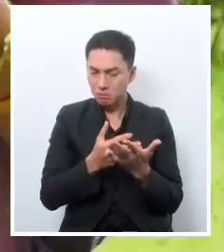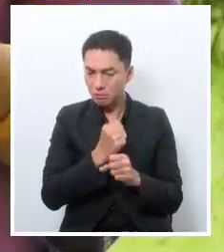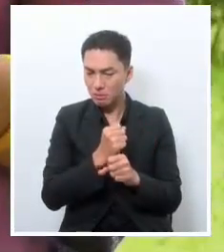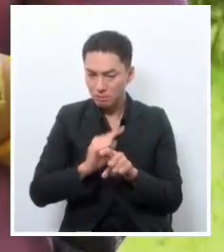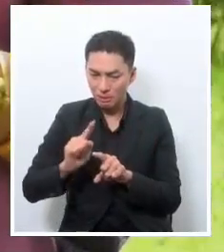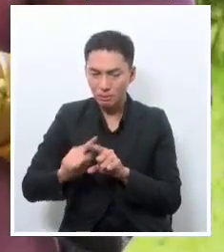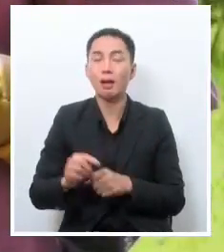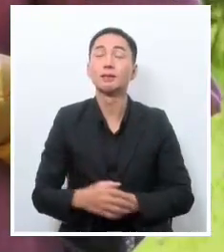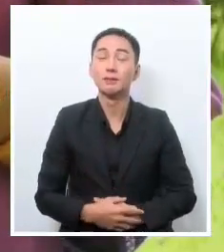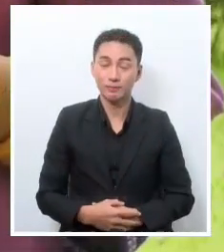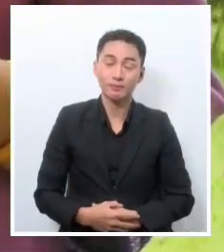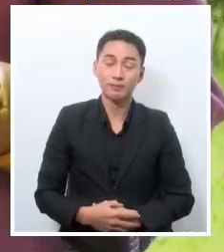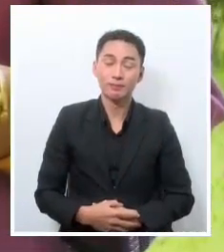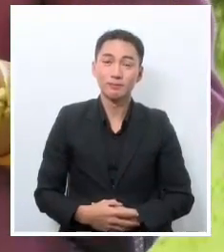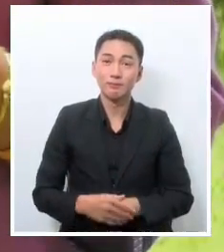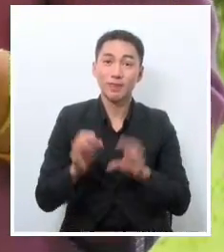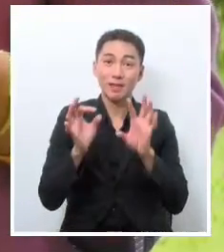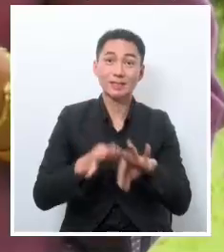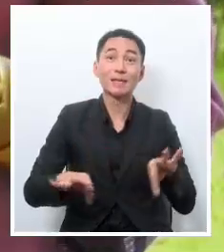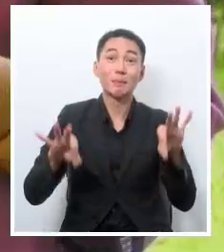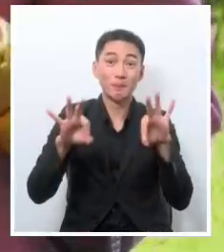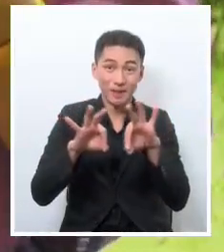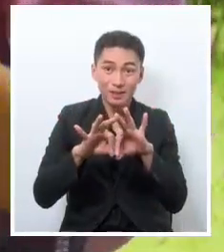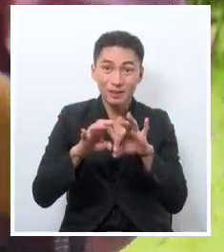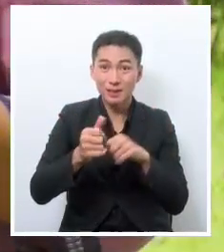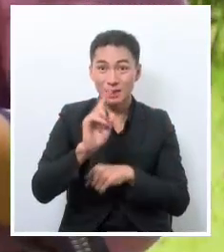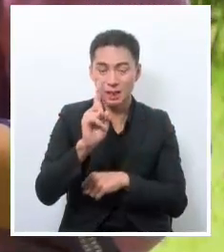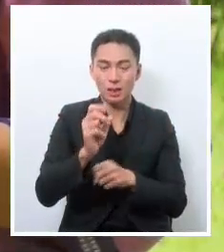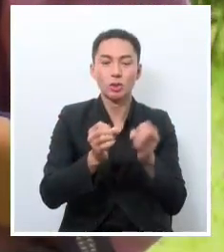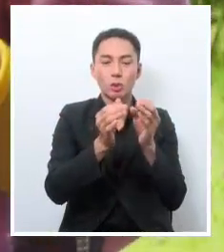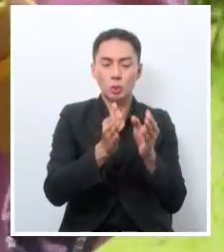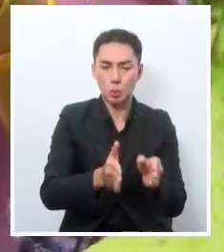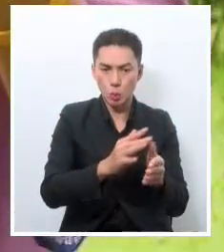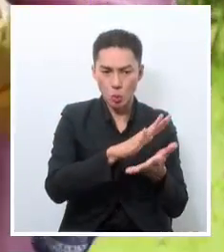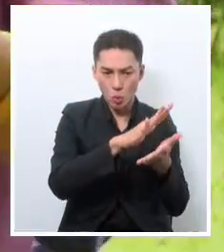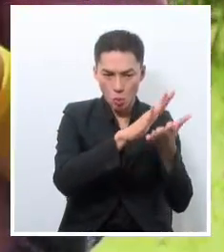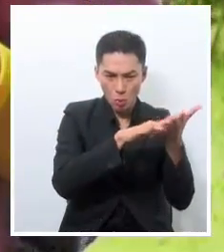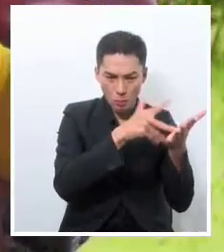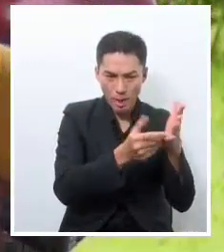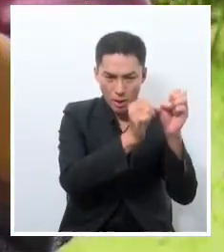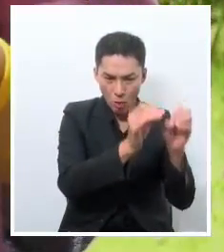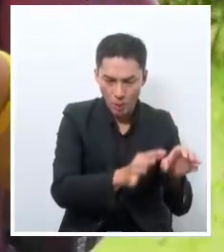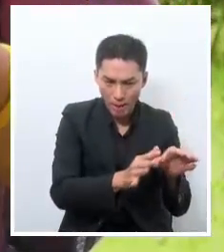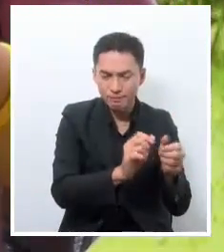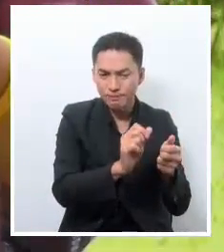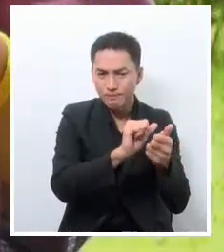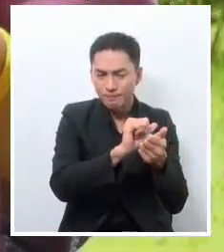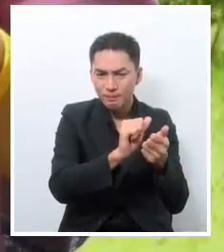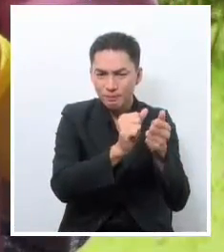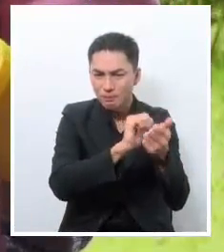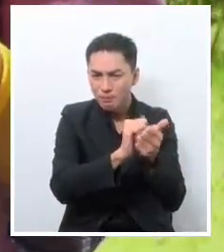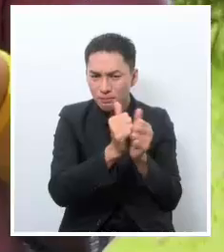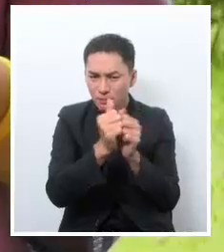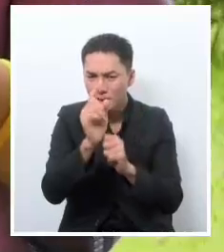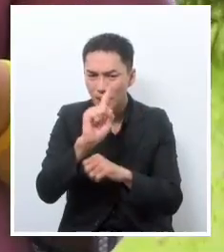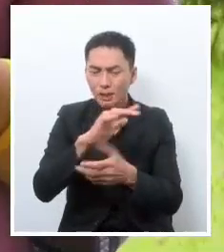คะคราวนี้สิ่งที่สำคัญอีกคือครูมีการออกแบบการเรียนรู้อย่างไรที่ที่ได้นำรายละเอียดทั้ง